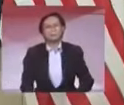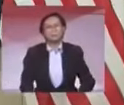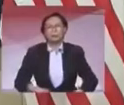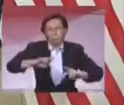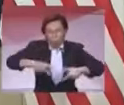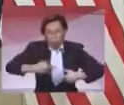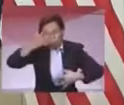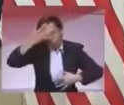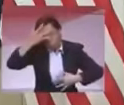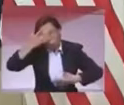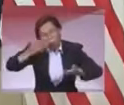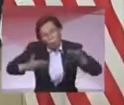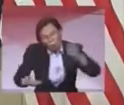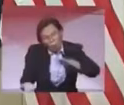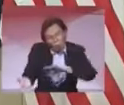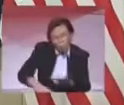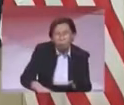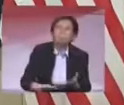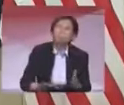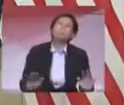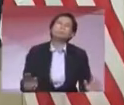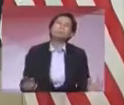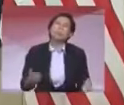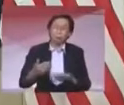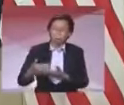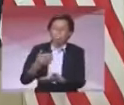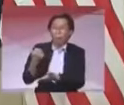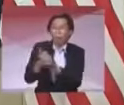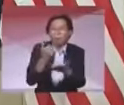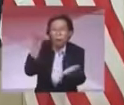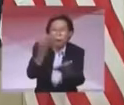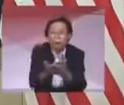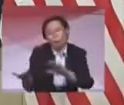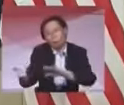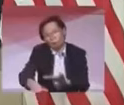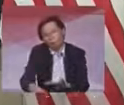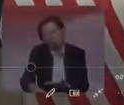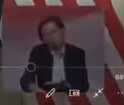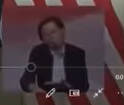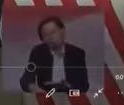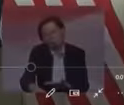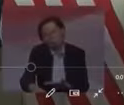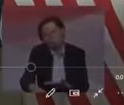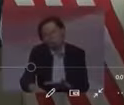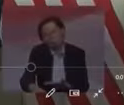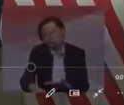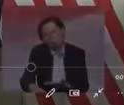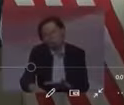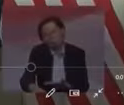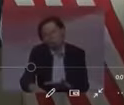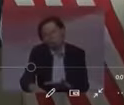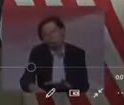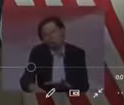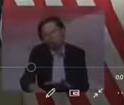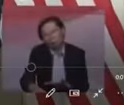mungkin akan meninggal dunia begitu saja sebelum bantuan tiba. Nauzubillah. Those who are